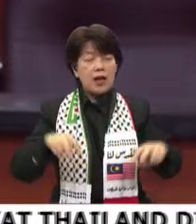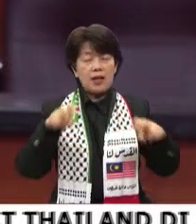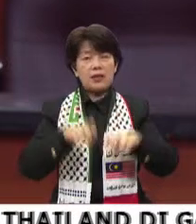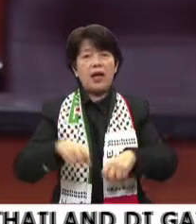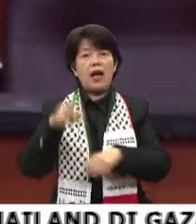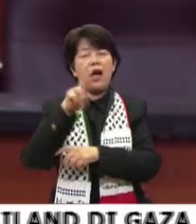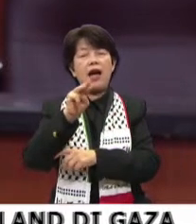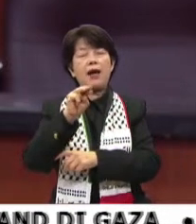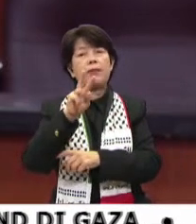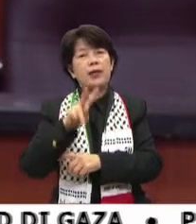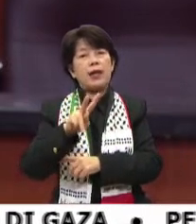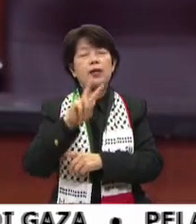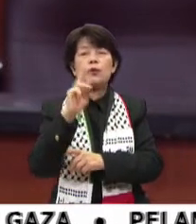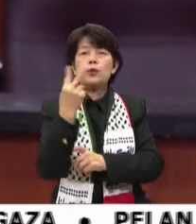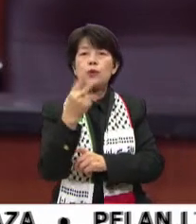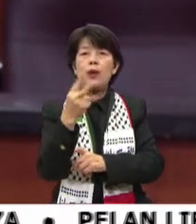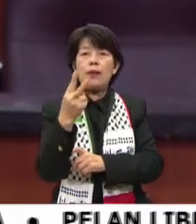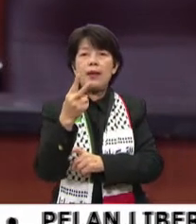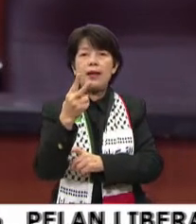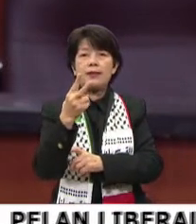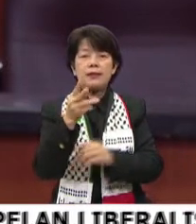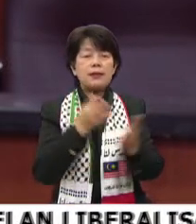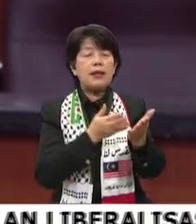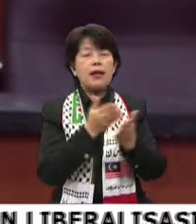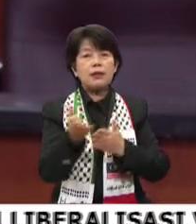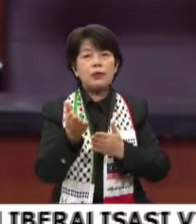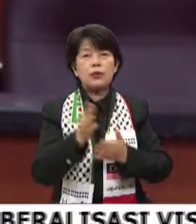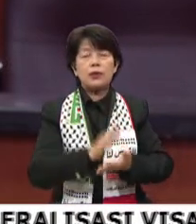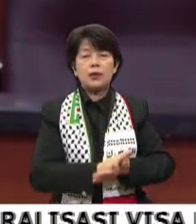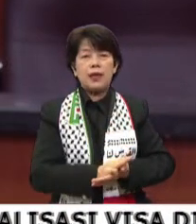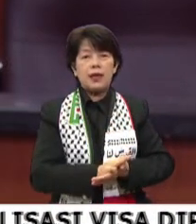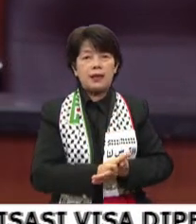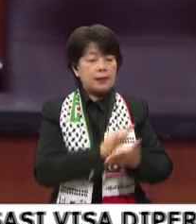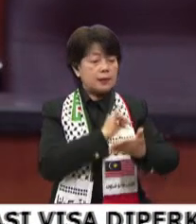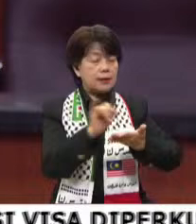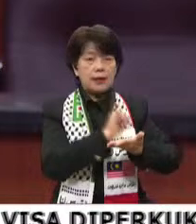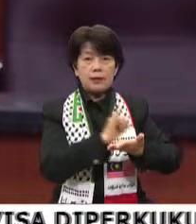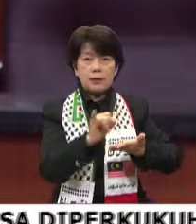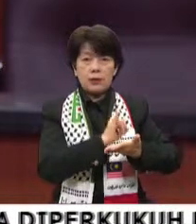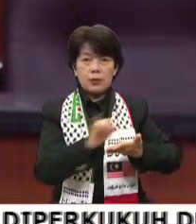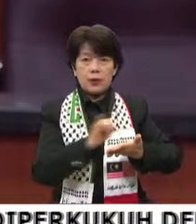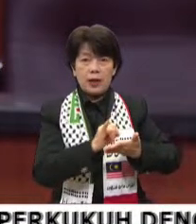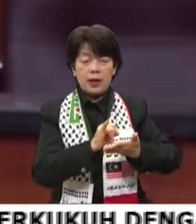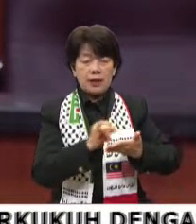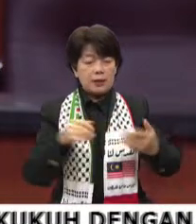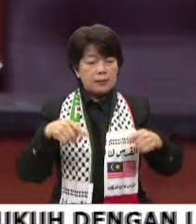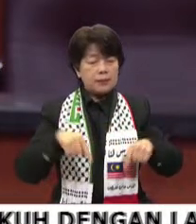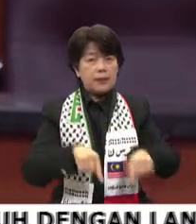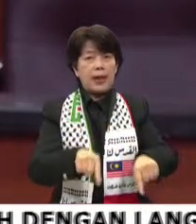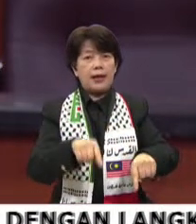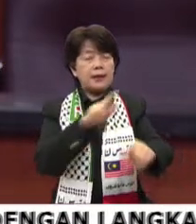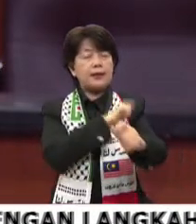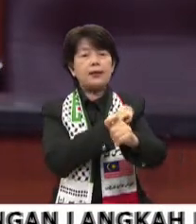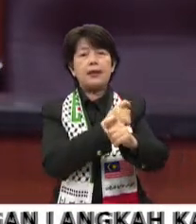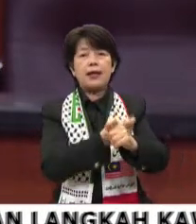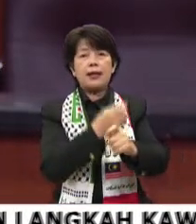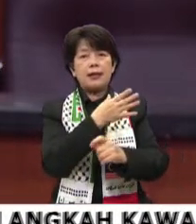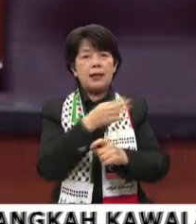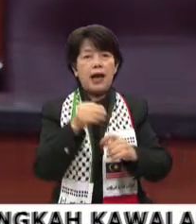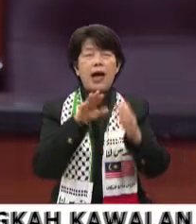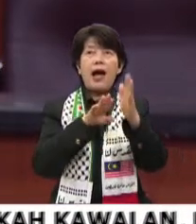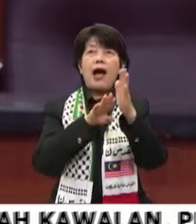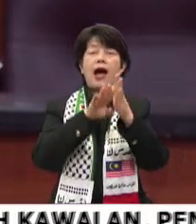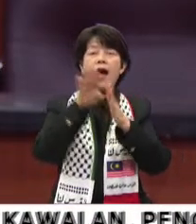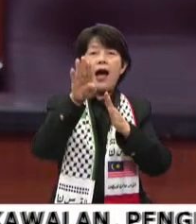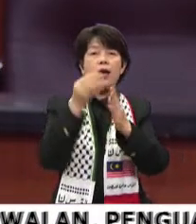rmk1 selanjutnya menetap industri berasaskan peralihan tenaga sebagai industri high growth